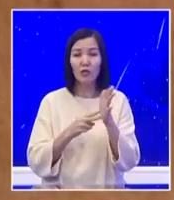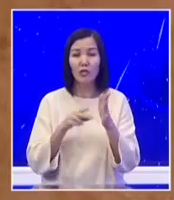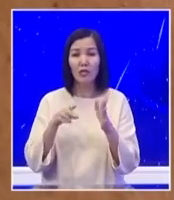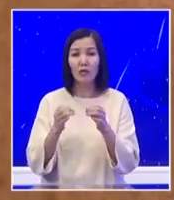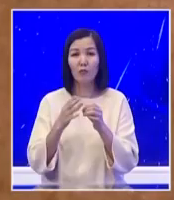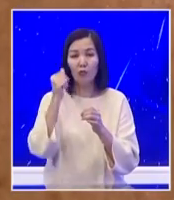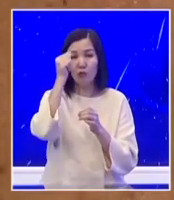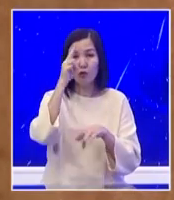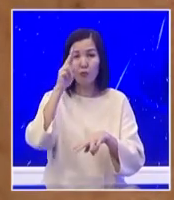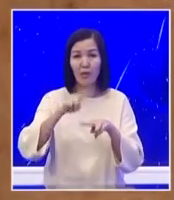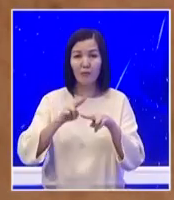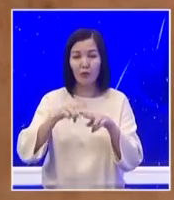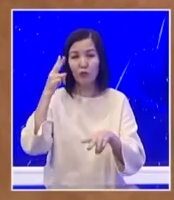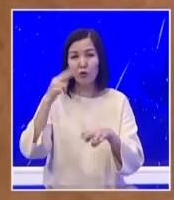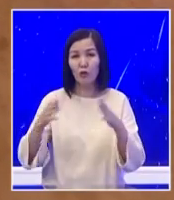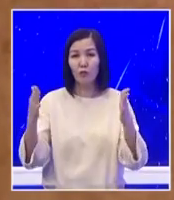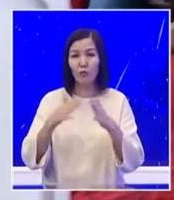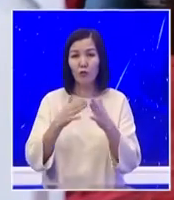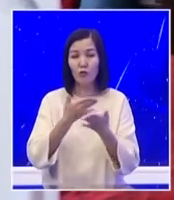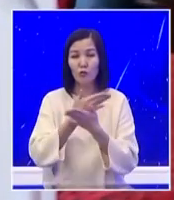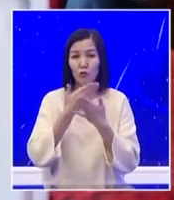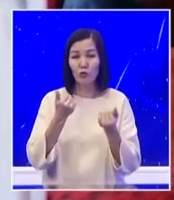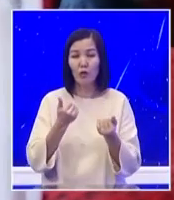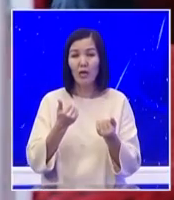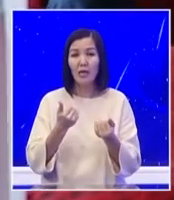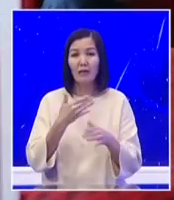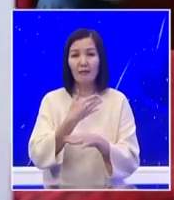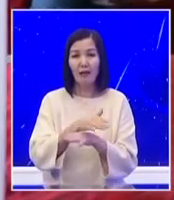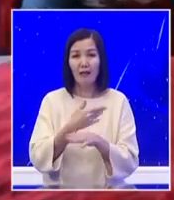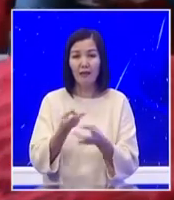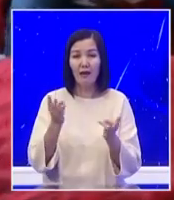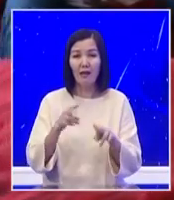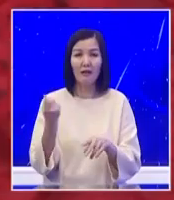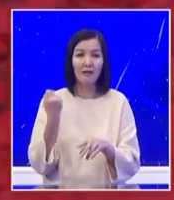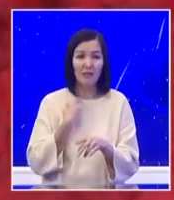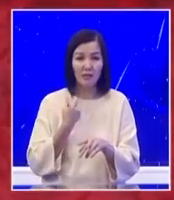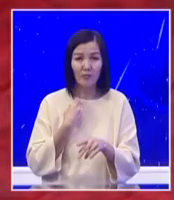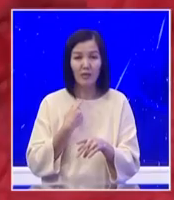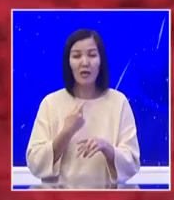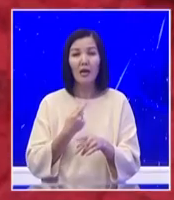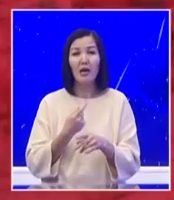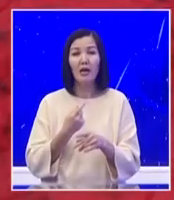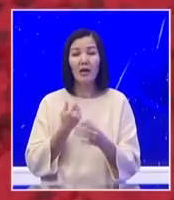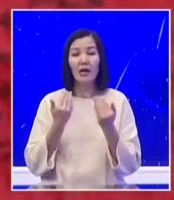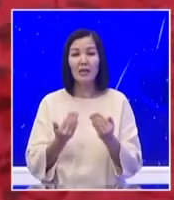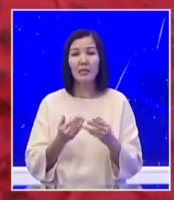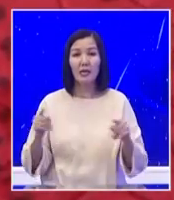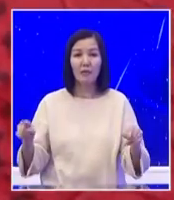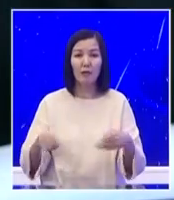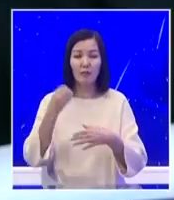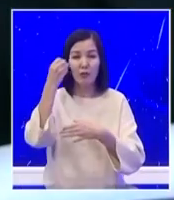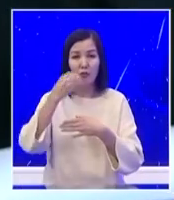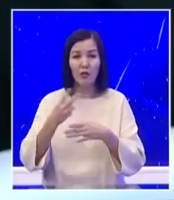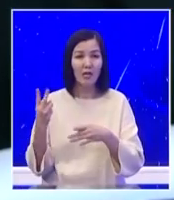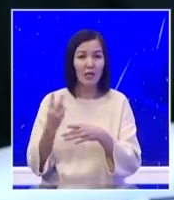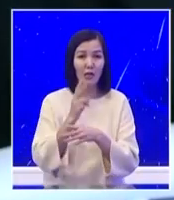2014 жылы төлқұжатын жоғалтып, үй-күйсіз қалған. Өмір тауқыметімен ішімдікке салынған. Бүгінде осы бейінде орталығы көмегіне